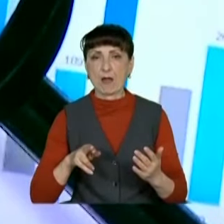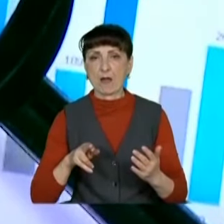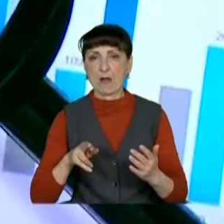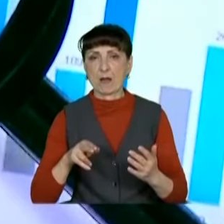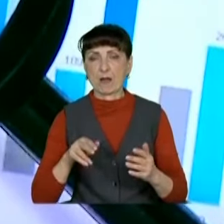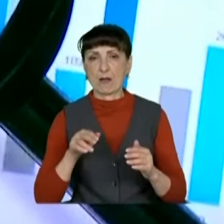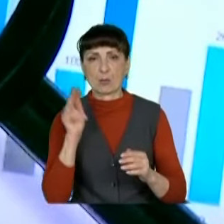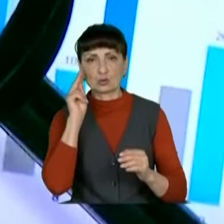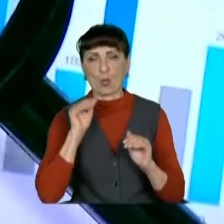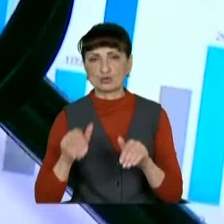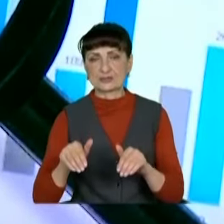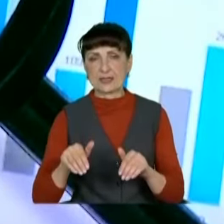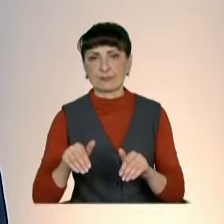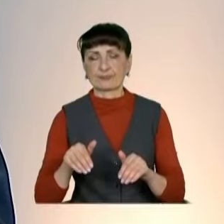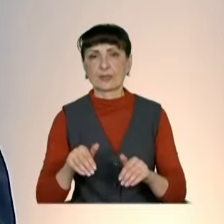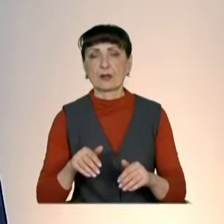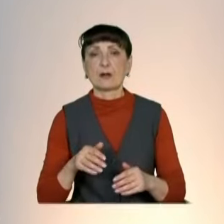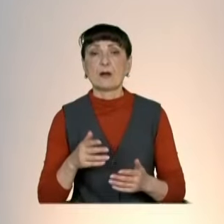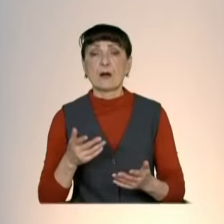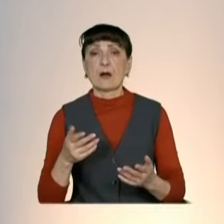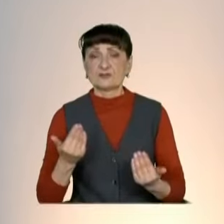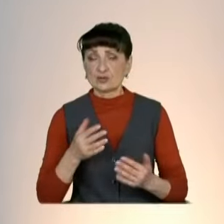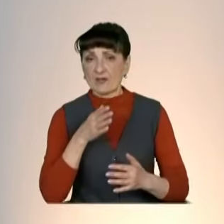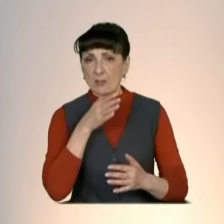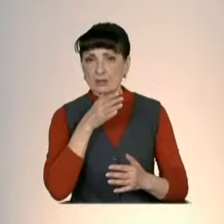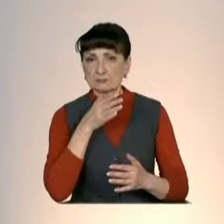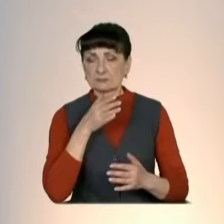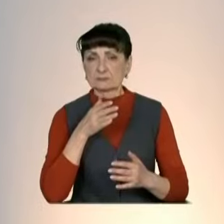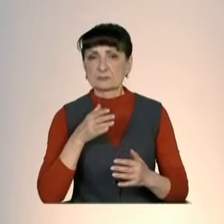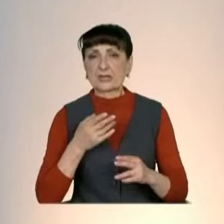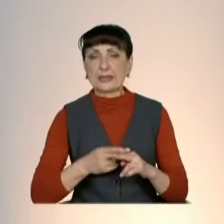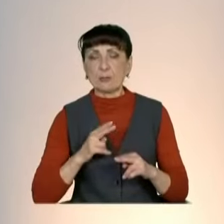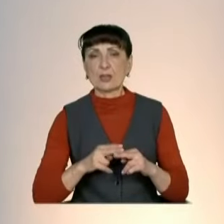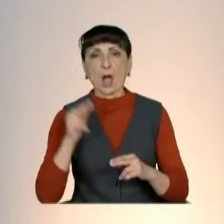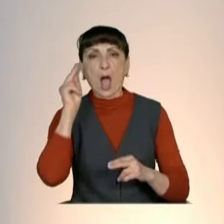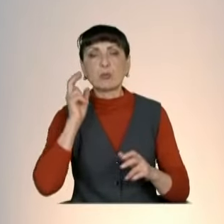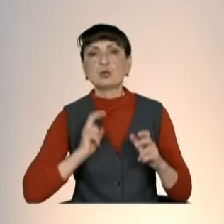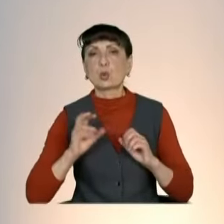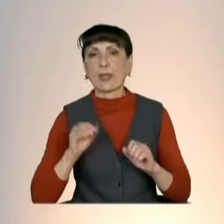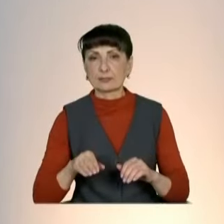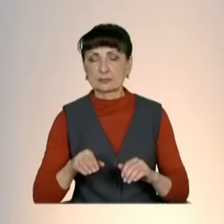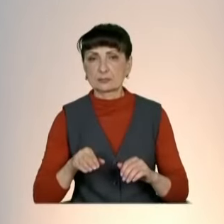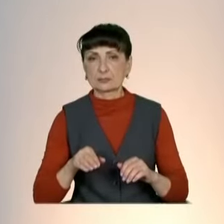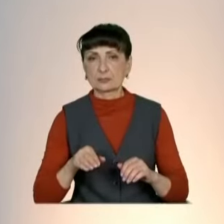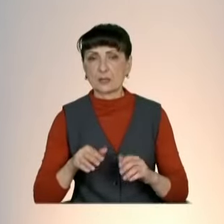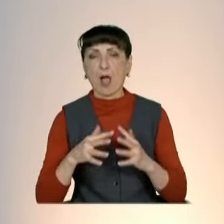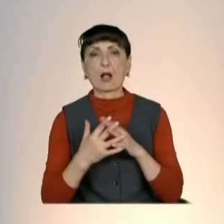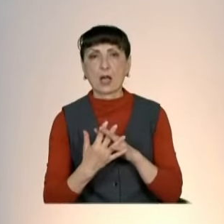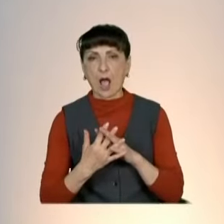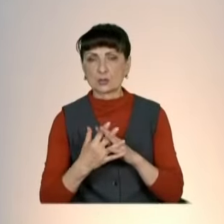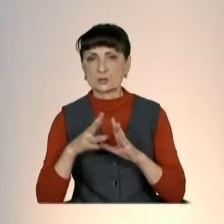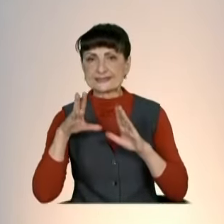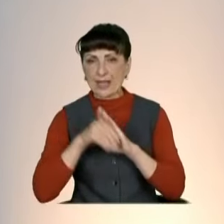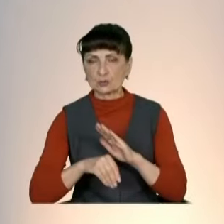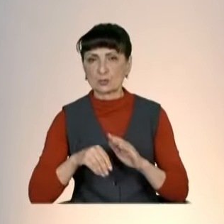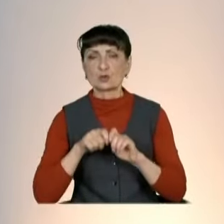абитуриентам? Ну, необходимо сказать, что в настоящее время именно абитуриентам, в частности, аграрного сектора